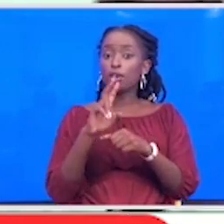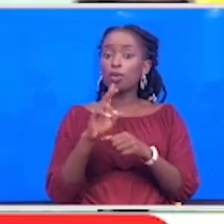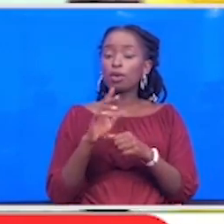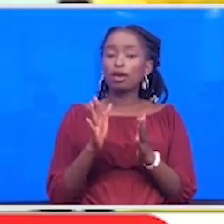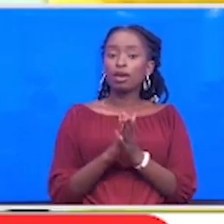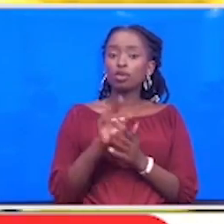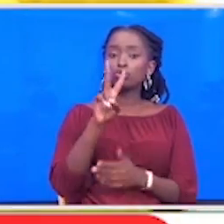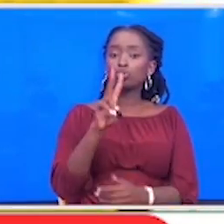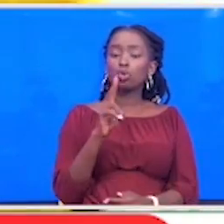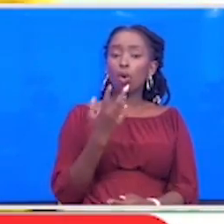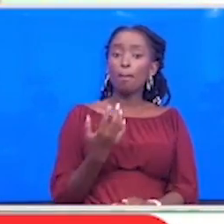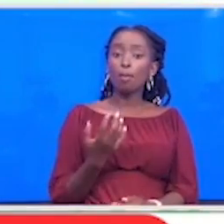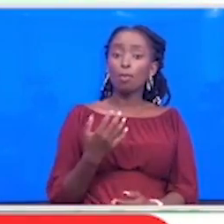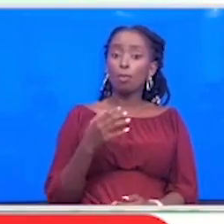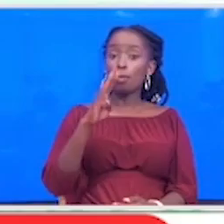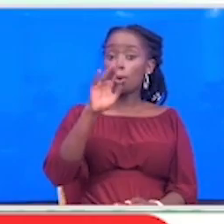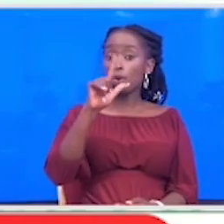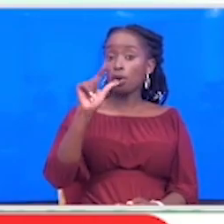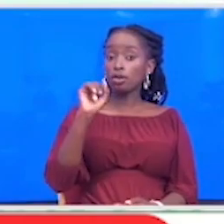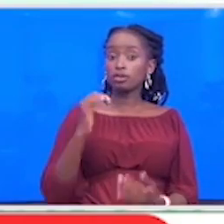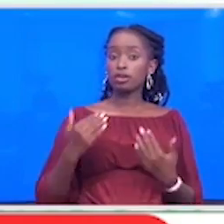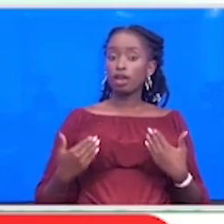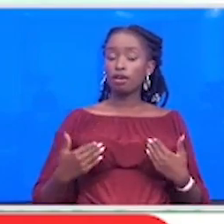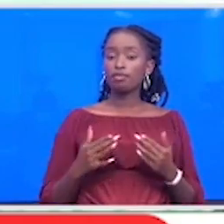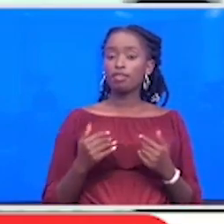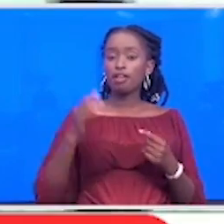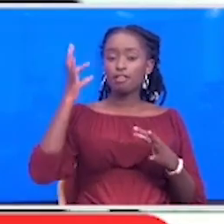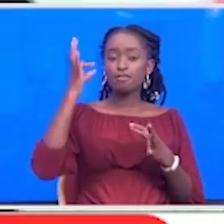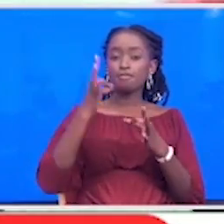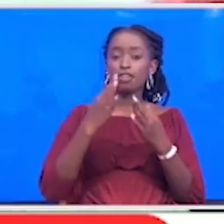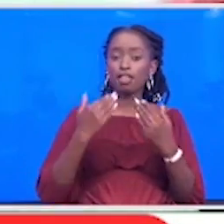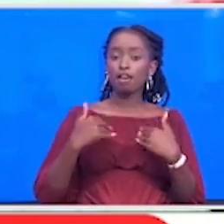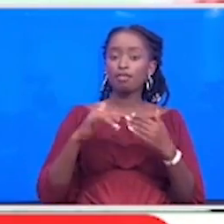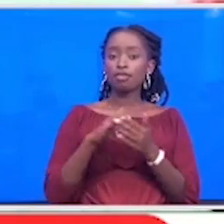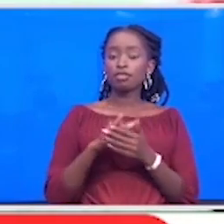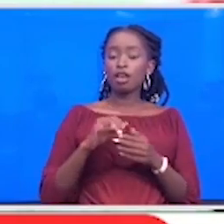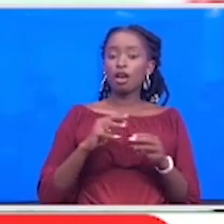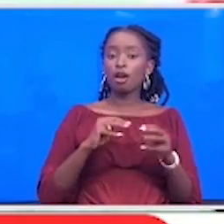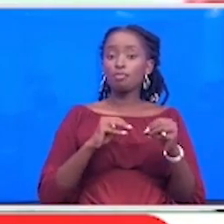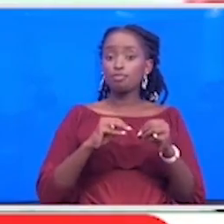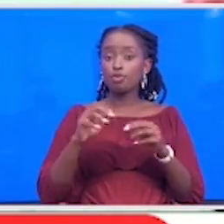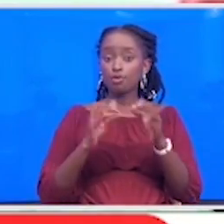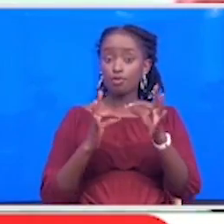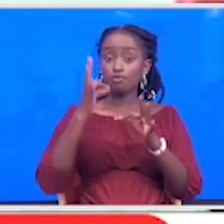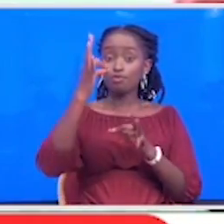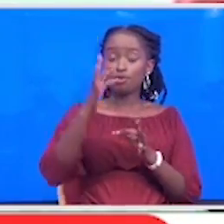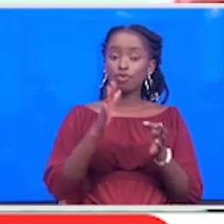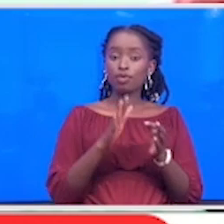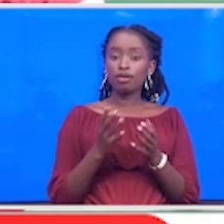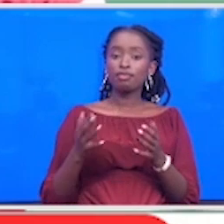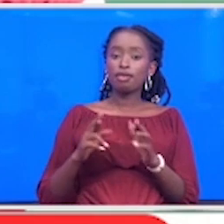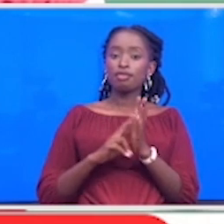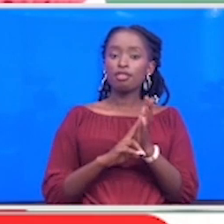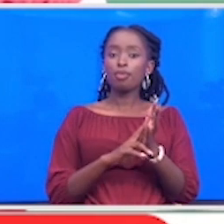goals mbili, na hiyo ni plus kwetu, na pia tuna imani kuwa tutasonga mbele tuweze kuwakilisha Kisumu County na Nyanza